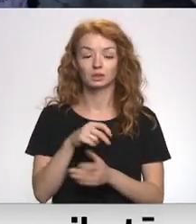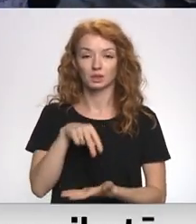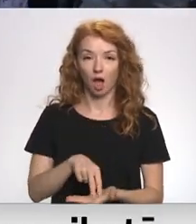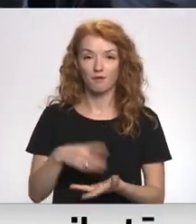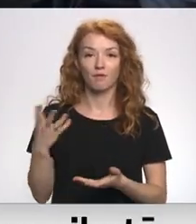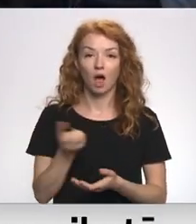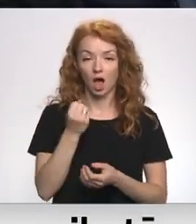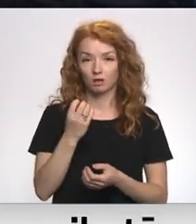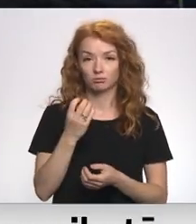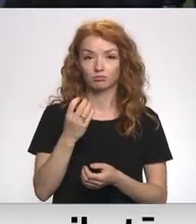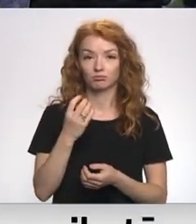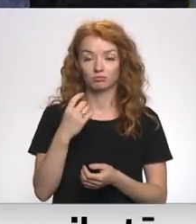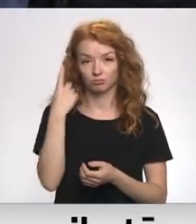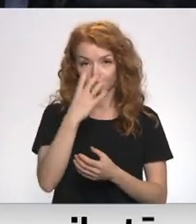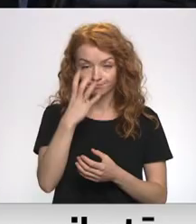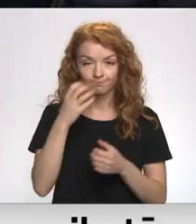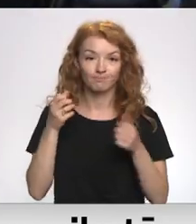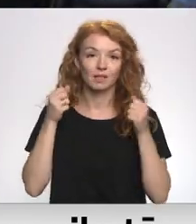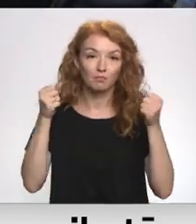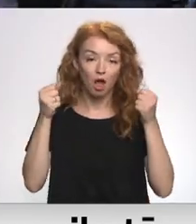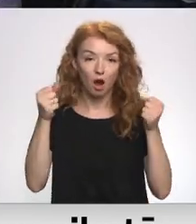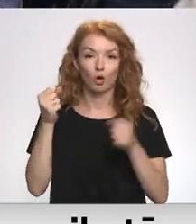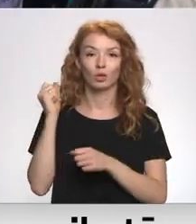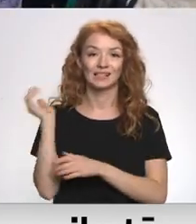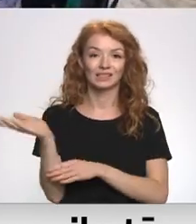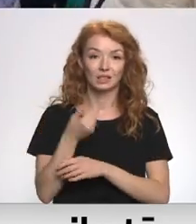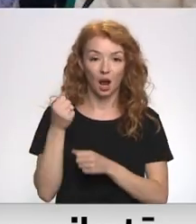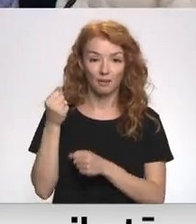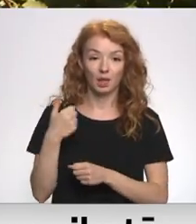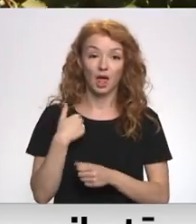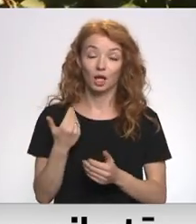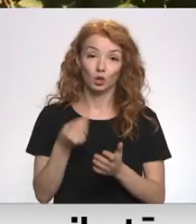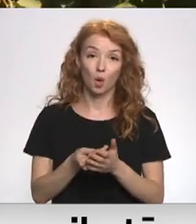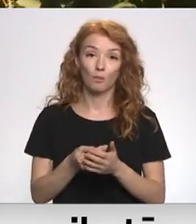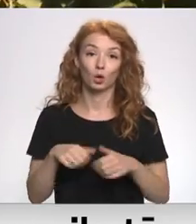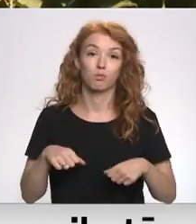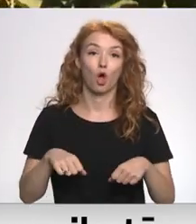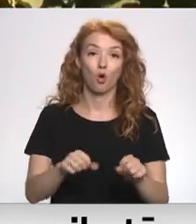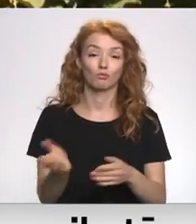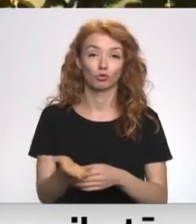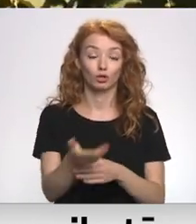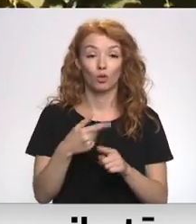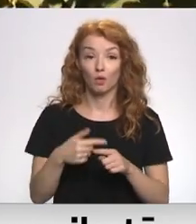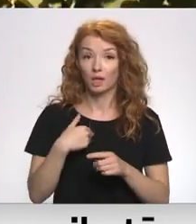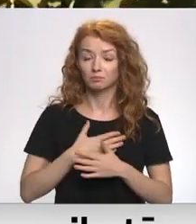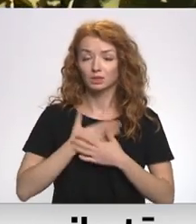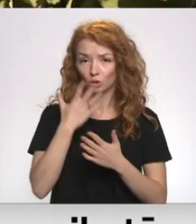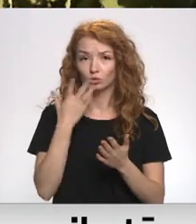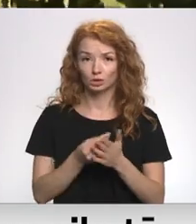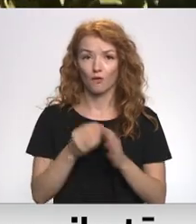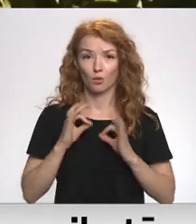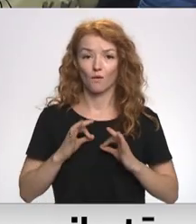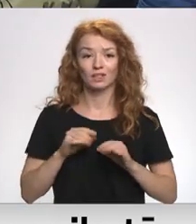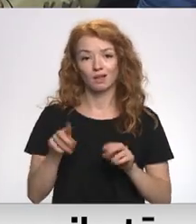ar plakātu, kas ir mainījies pa šiem gadiem. Es esmu nopirkusi pļaujmašīnu. Es mīlu savu profesiju, tā ir zināma